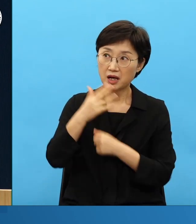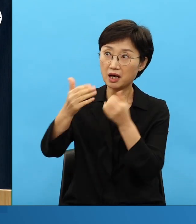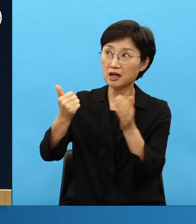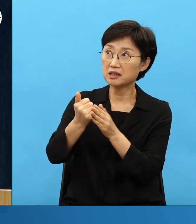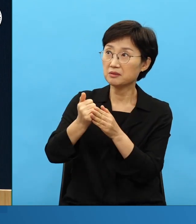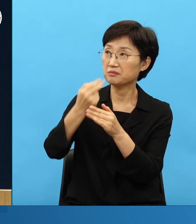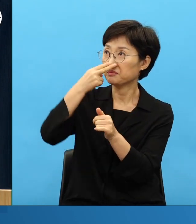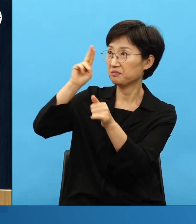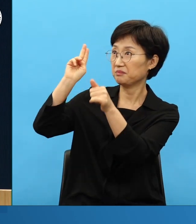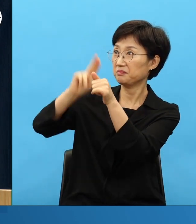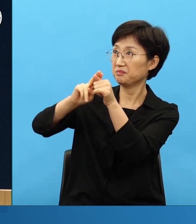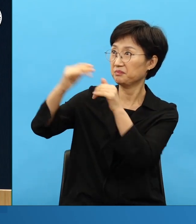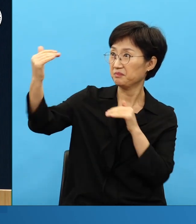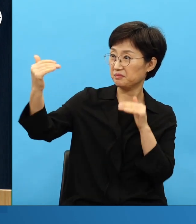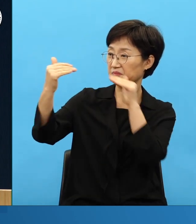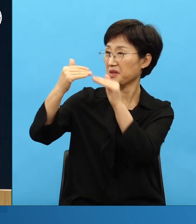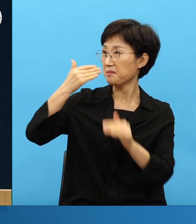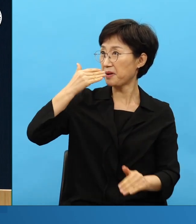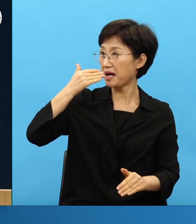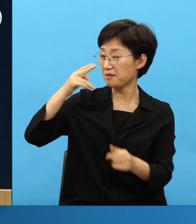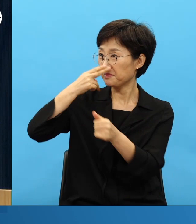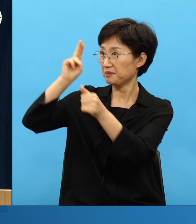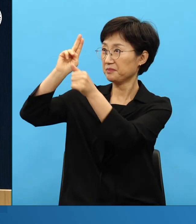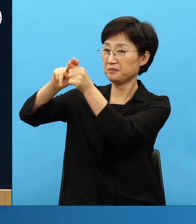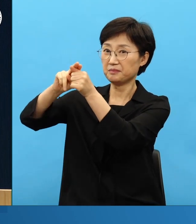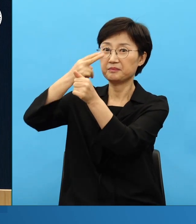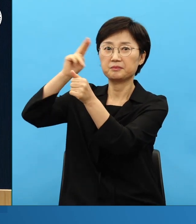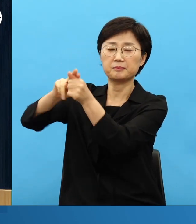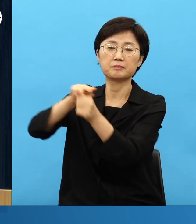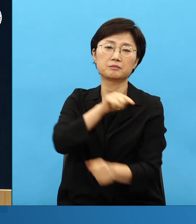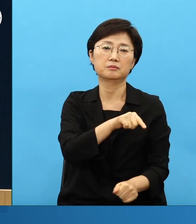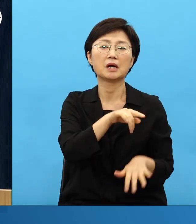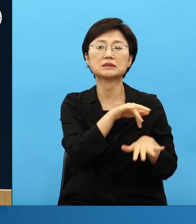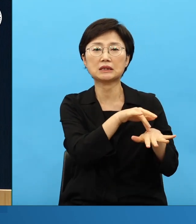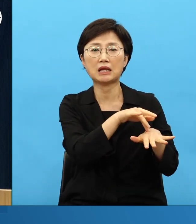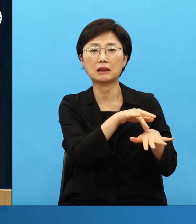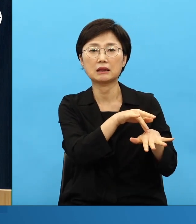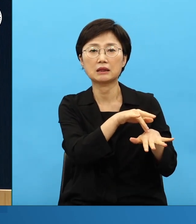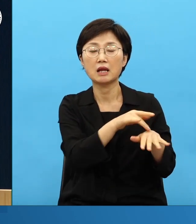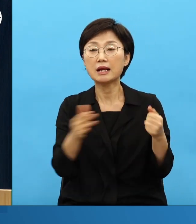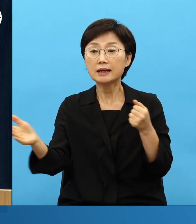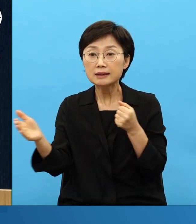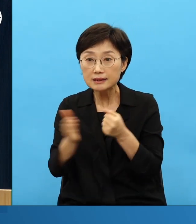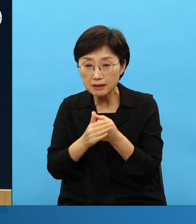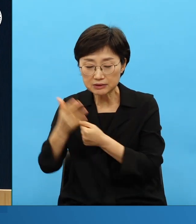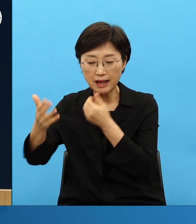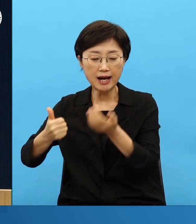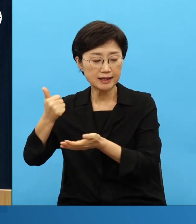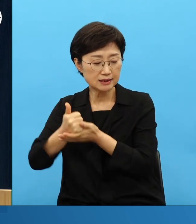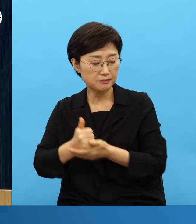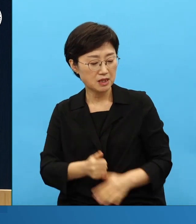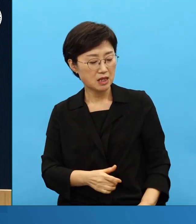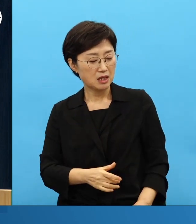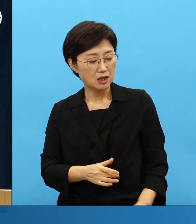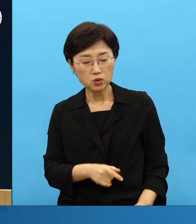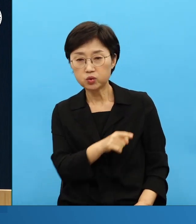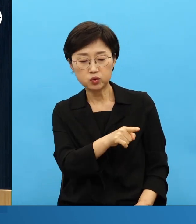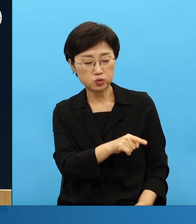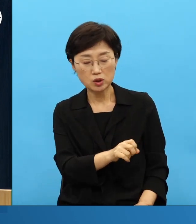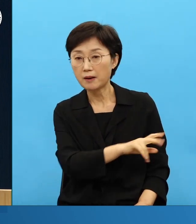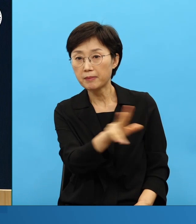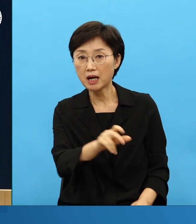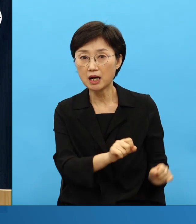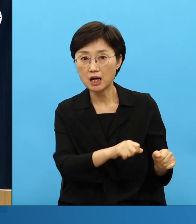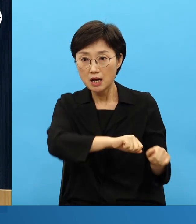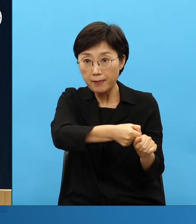지금도 똑같습니다. It's the same even now. 그래서 하나님이 즉각 창세기 3장 15절에 여자의